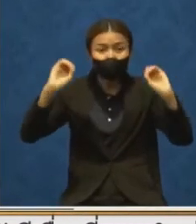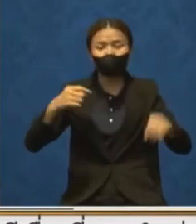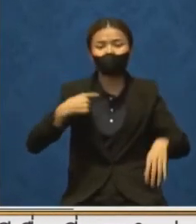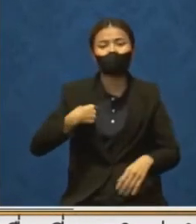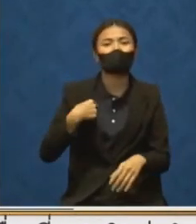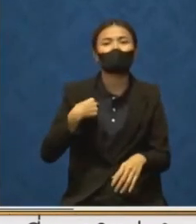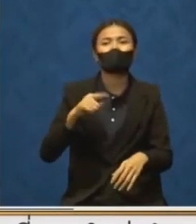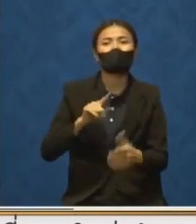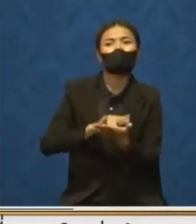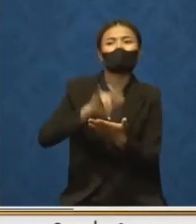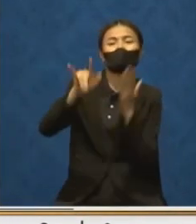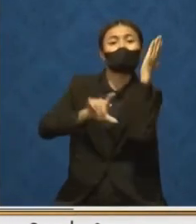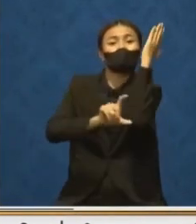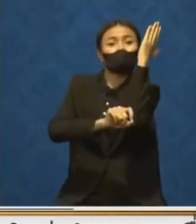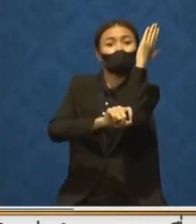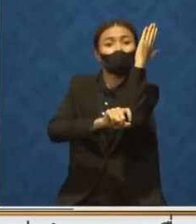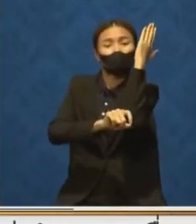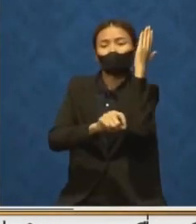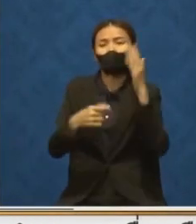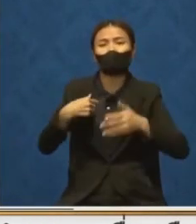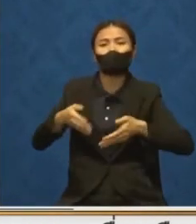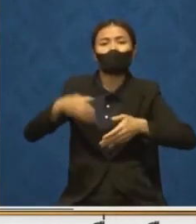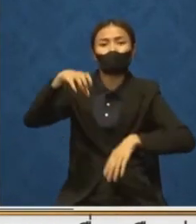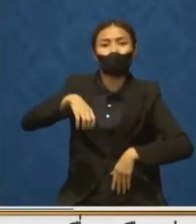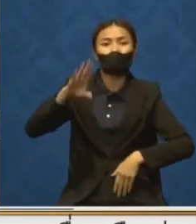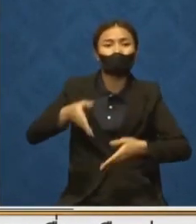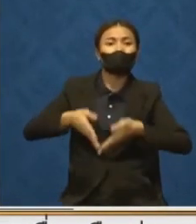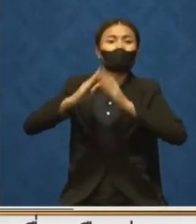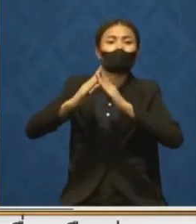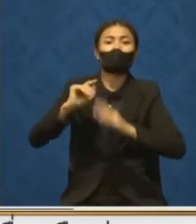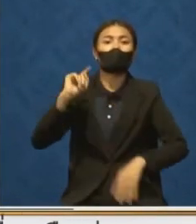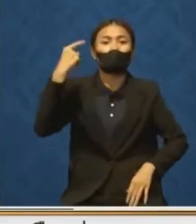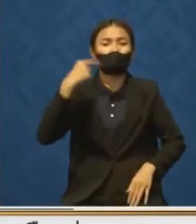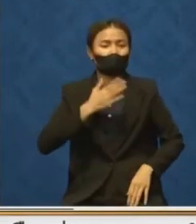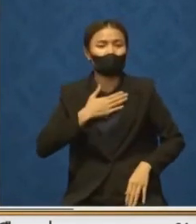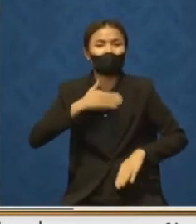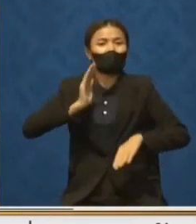ใหม่ที่สิงคโปร์แล้วบอกว่าข้าพเจ้าเป็นผู้เชี่ยวชาญมาขึ้นทะเบียนเป็นช่องโหว่ไม่ได้ครับขอบพระคุณ